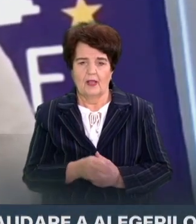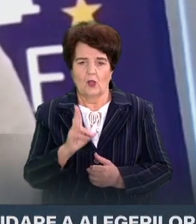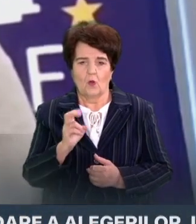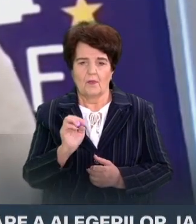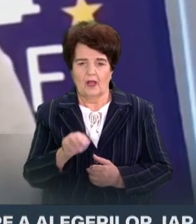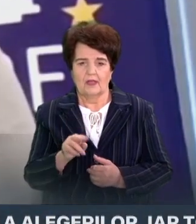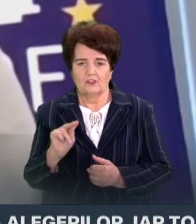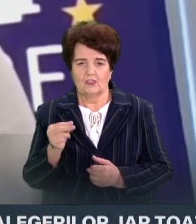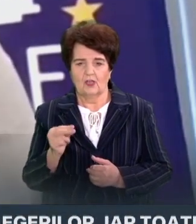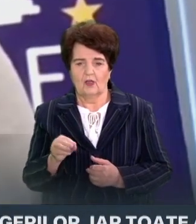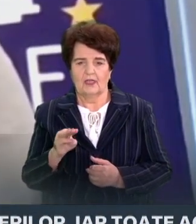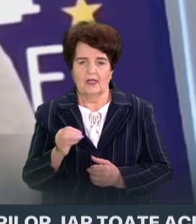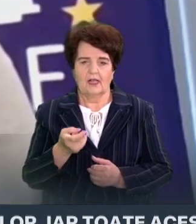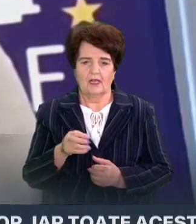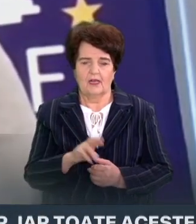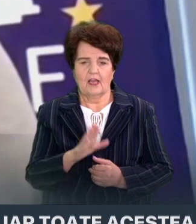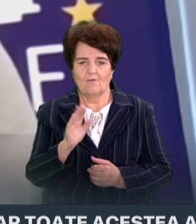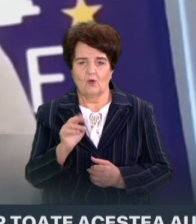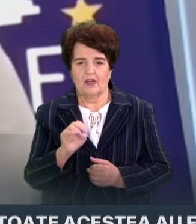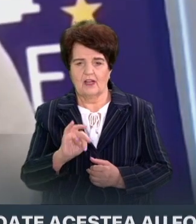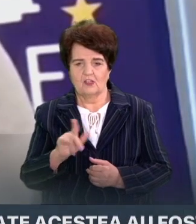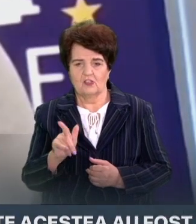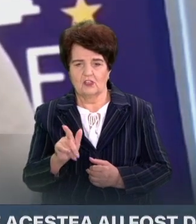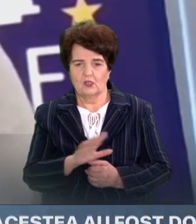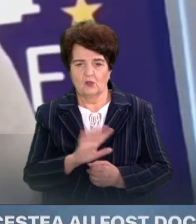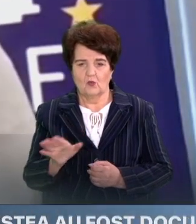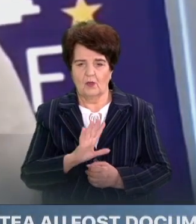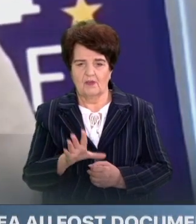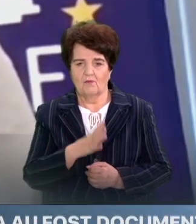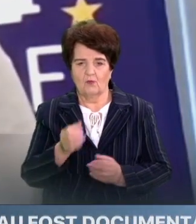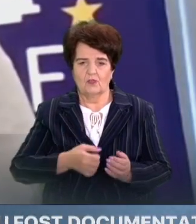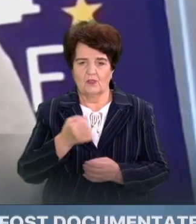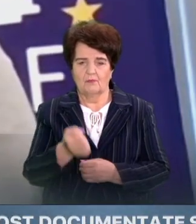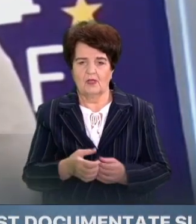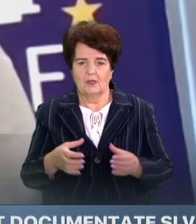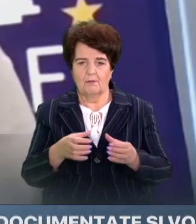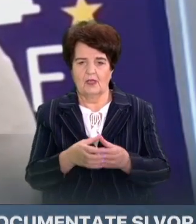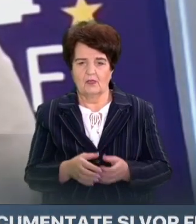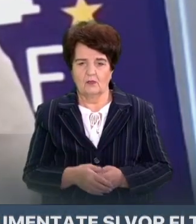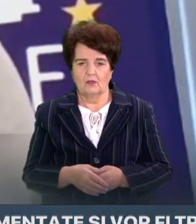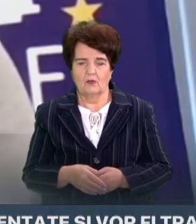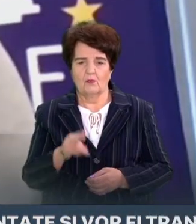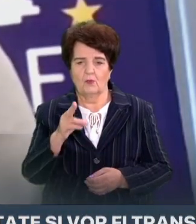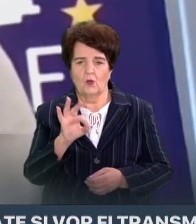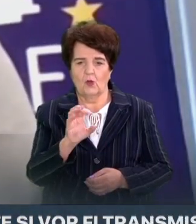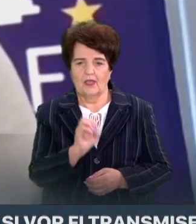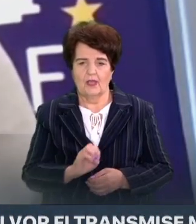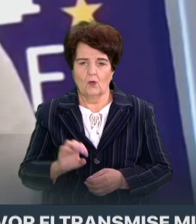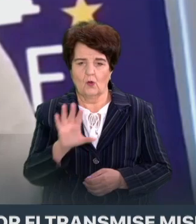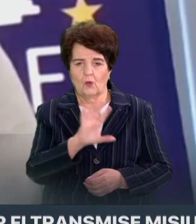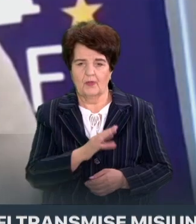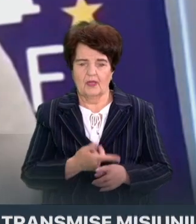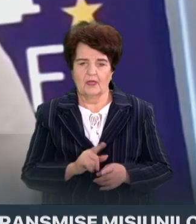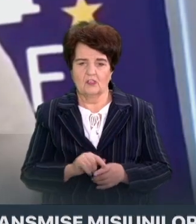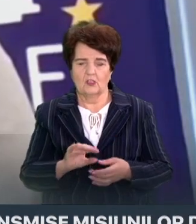Cea Dărlungă, Taraclia și Vulcănești, nu am avut candidați din partea partidelor de dreapta pro-europene, și asta este o